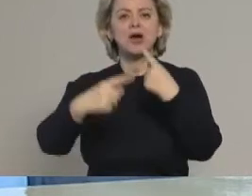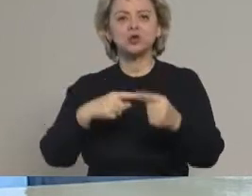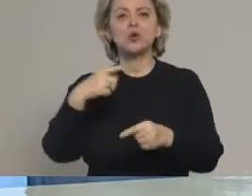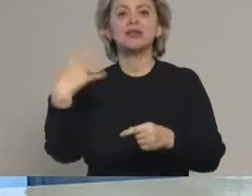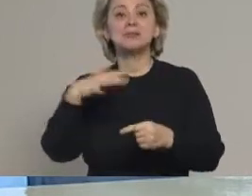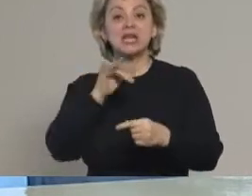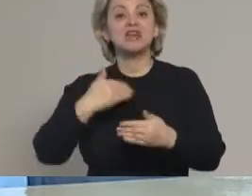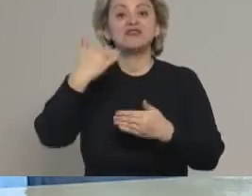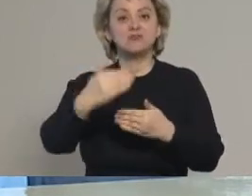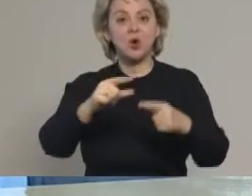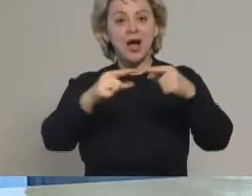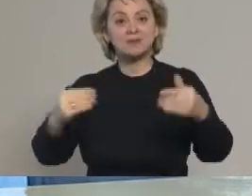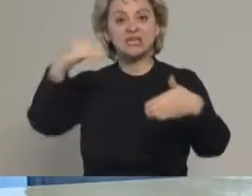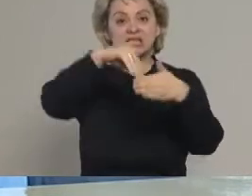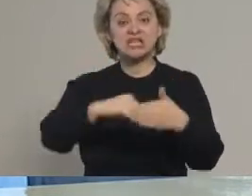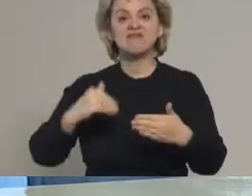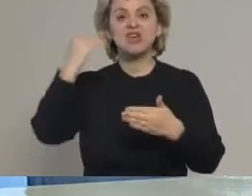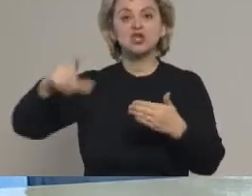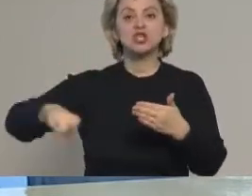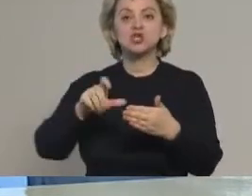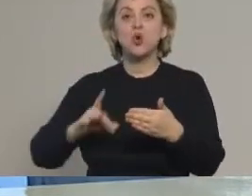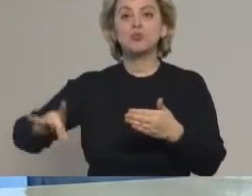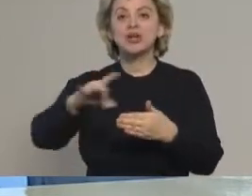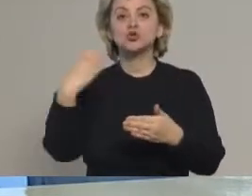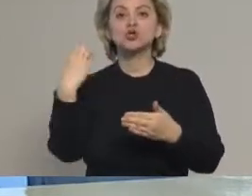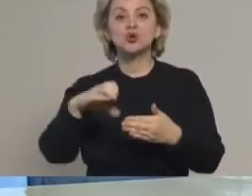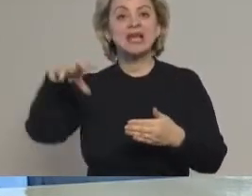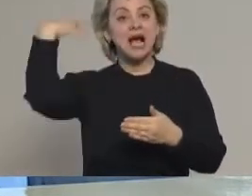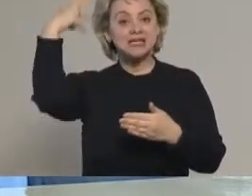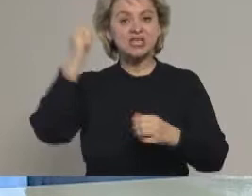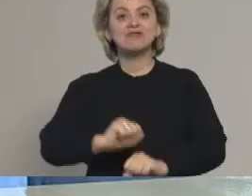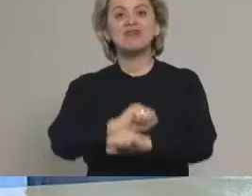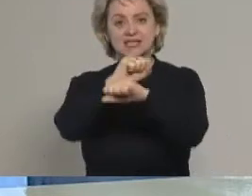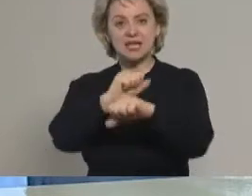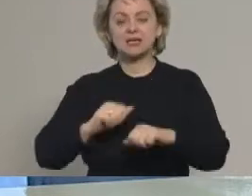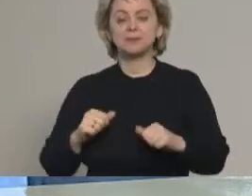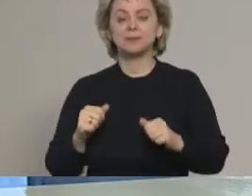полвека вперед. Капсула заложена в Верхнедонском районе к столетию казачьего восстания.